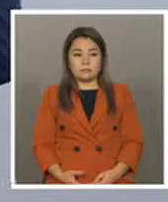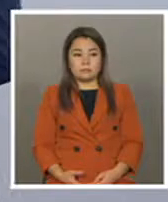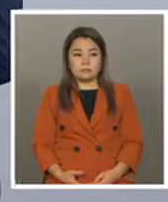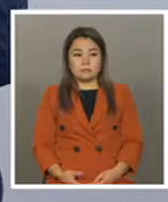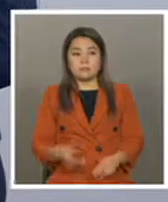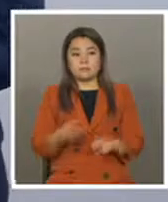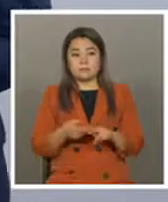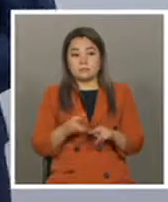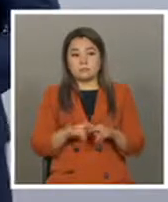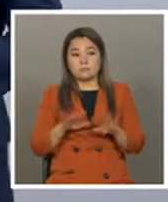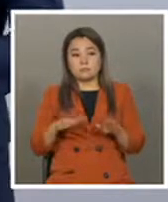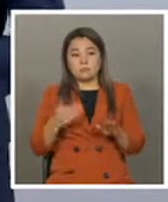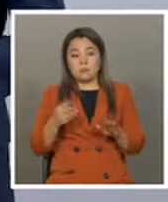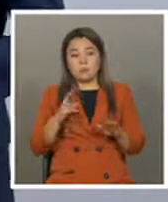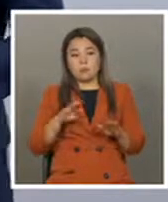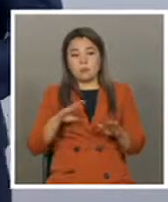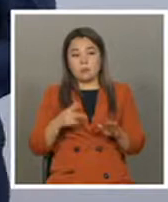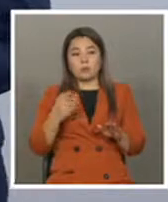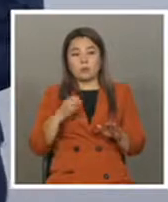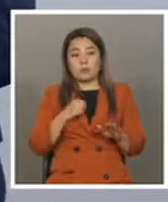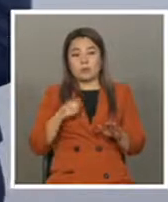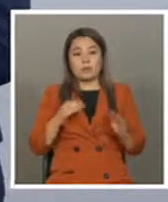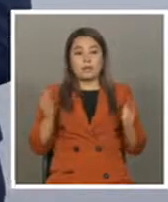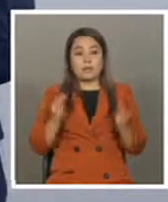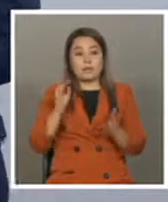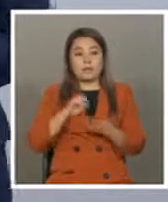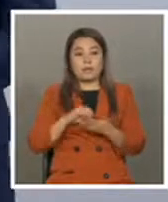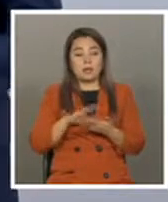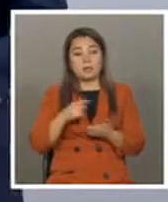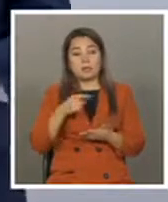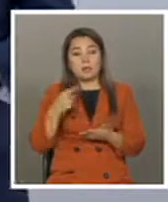Бұл қатардағы модулі ең кіші сан, ол